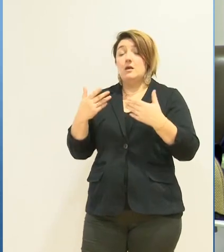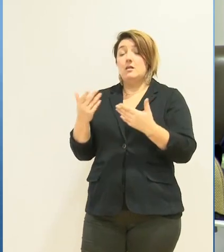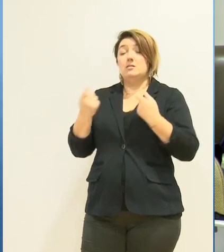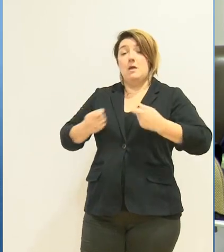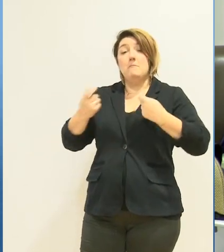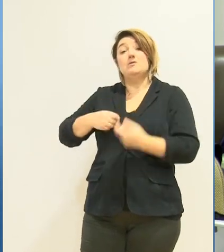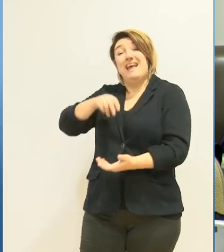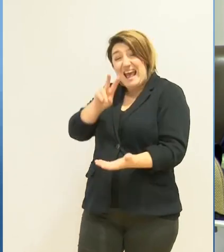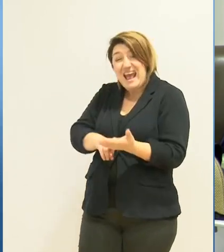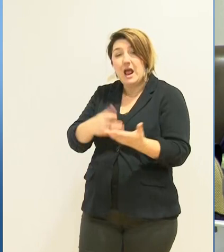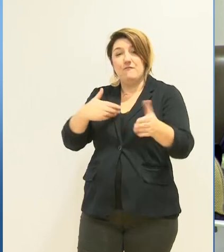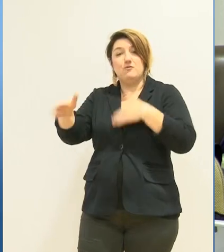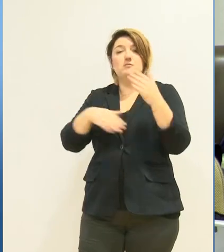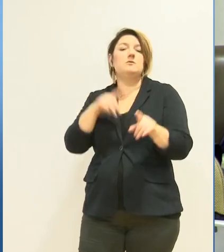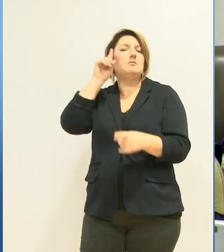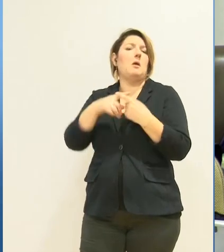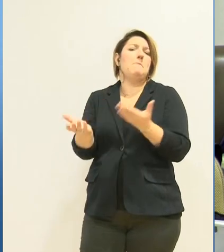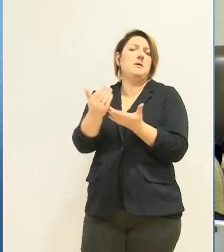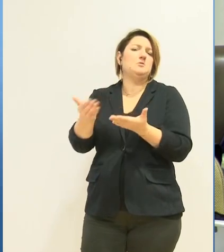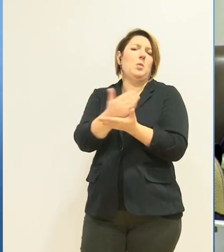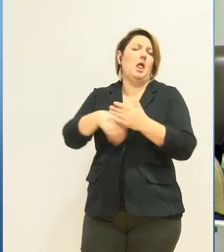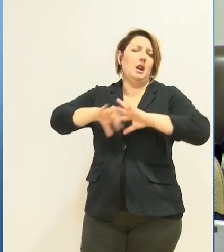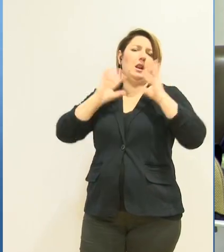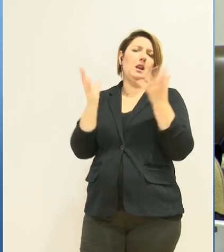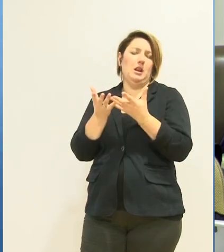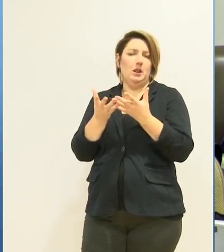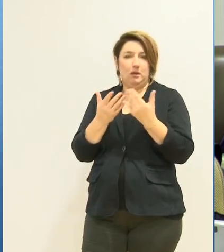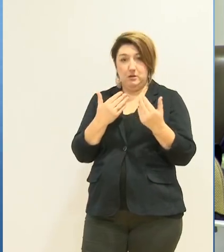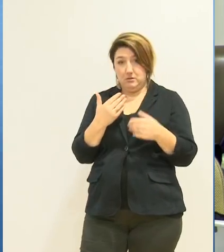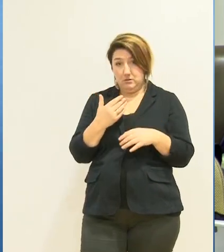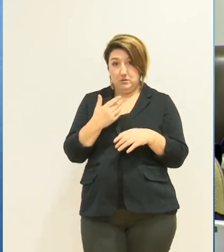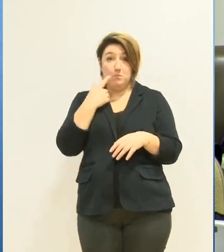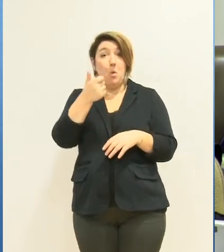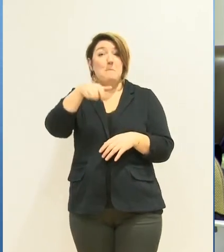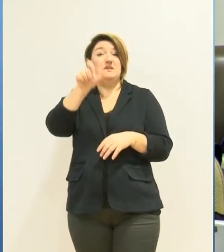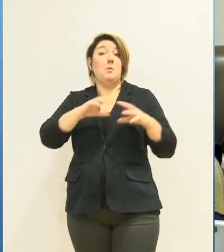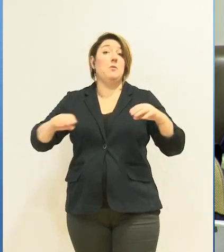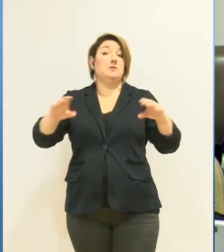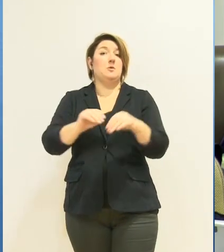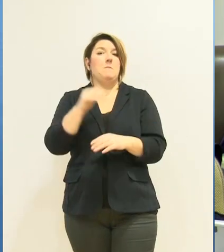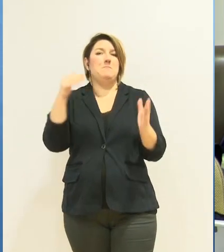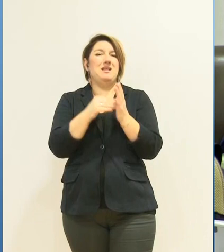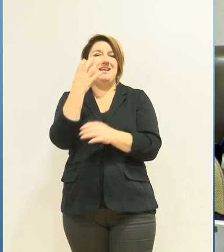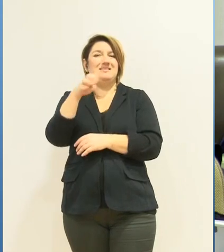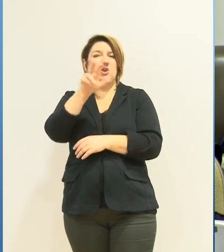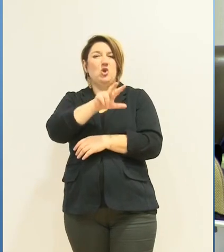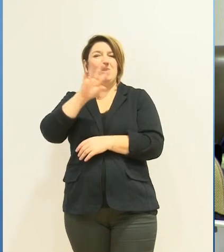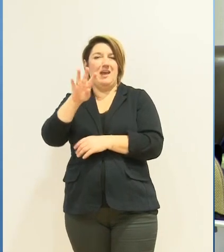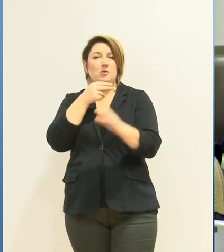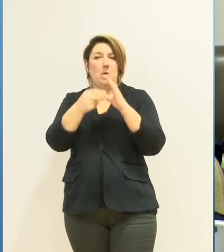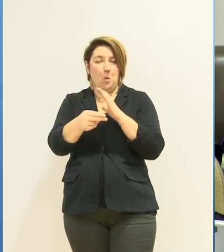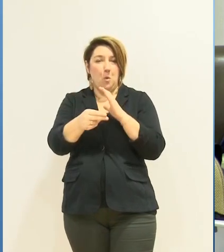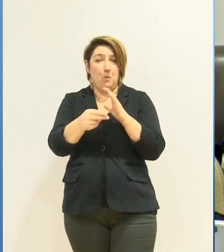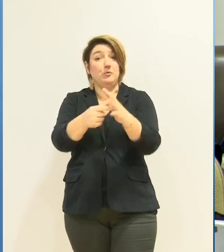essentiellement du personnel sur la population nous sommes à 1434 euros par personne au bp 2010 9 pour mille